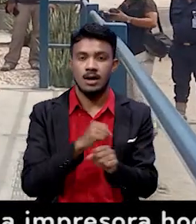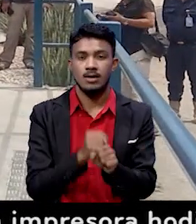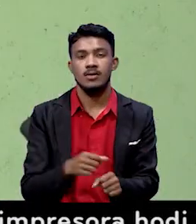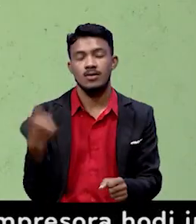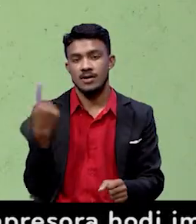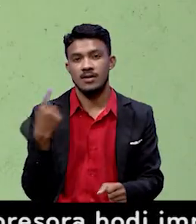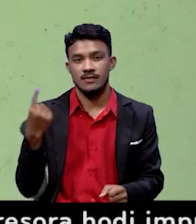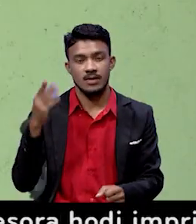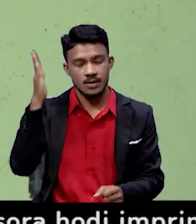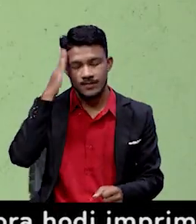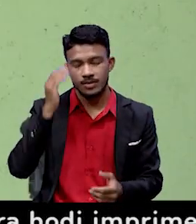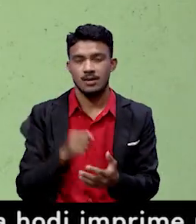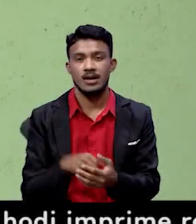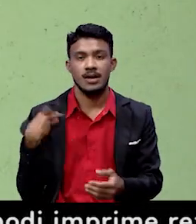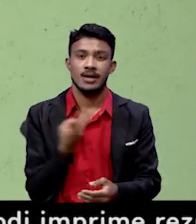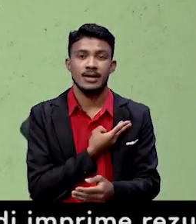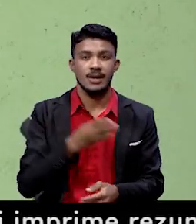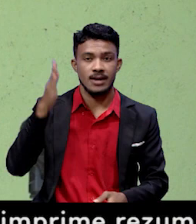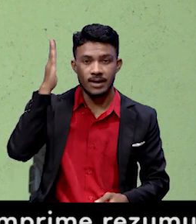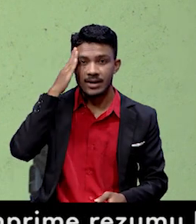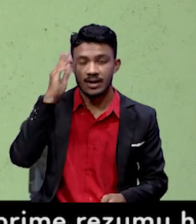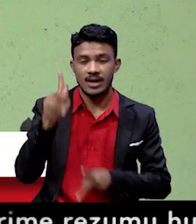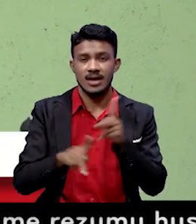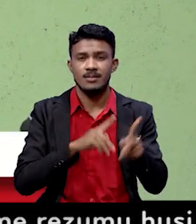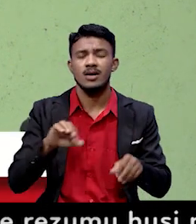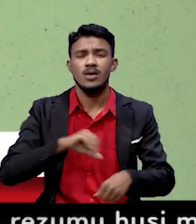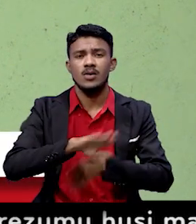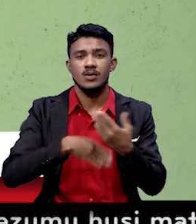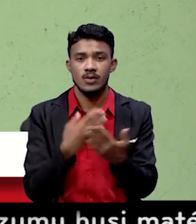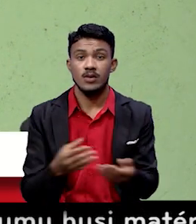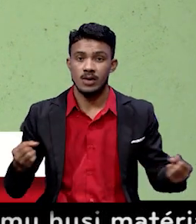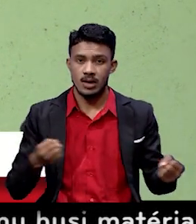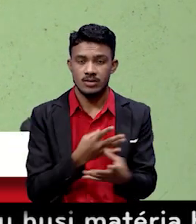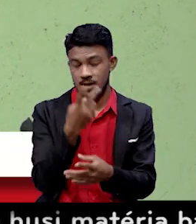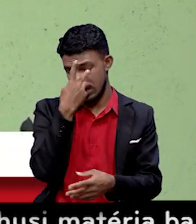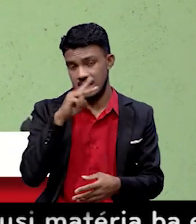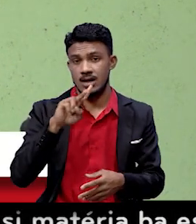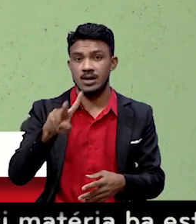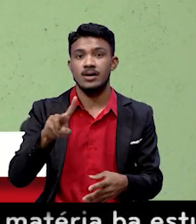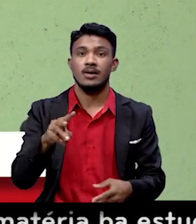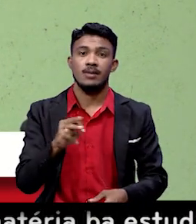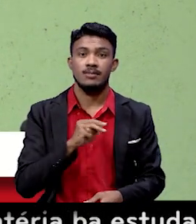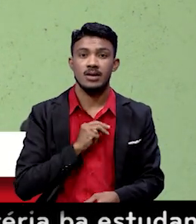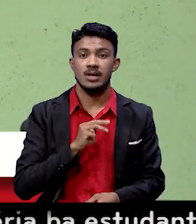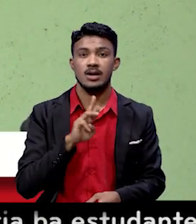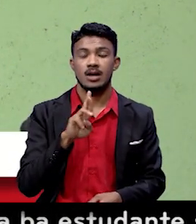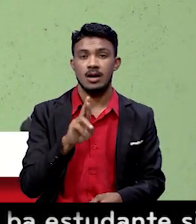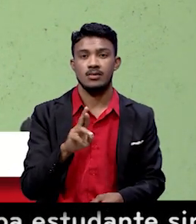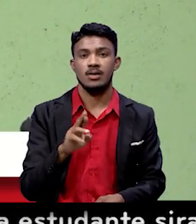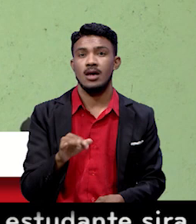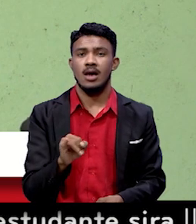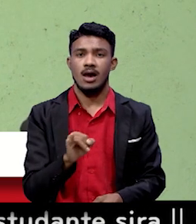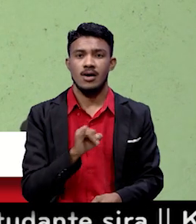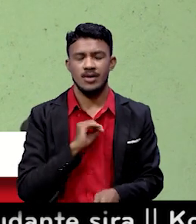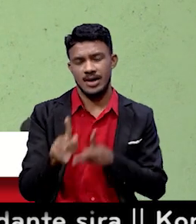patriotismo. PSAT ne kwanu rona nyanara ne em hau tu hir. Em hau tu hare saida. Metinaru ne de ne uluk ne kami hau em hau tu